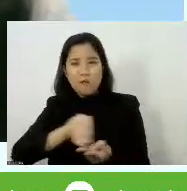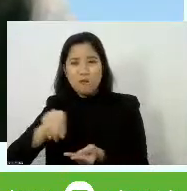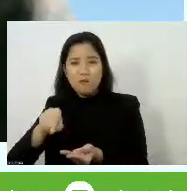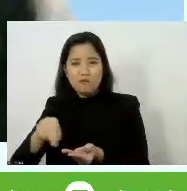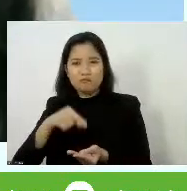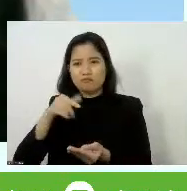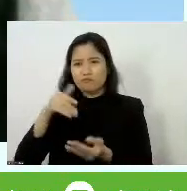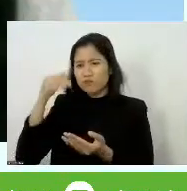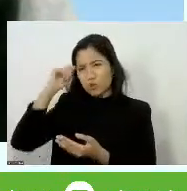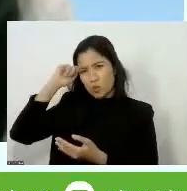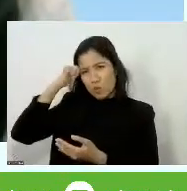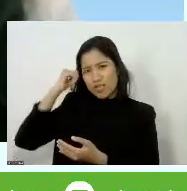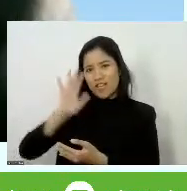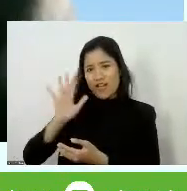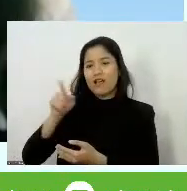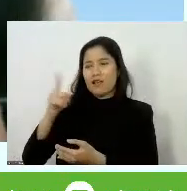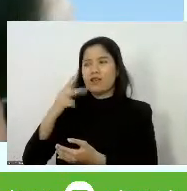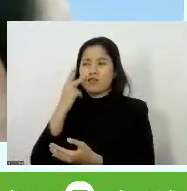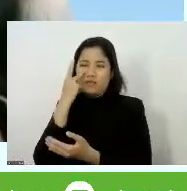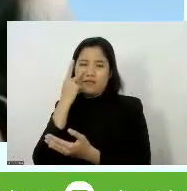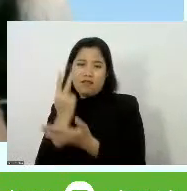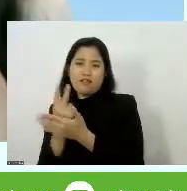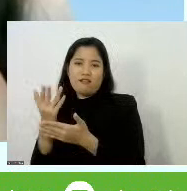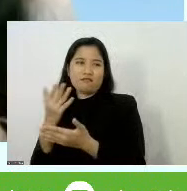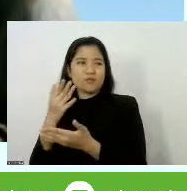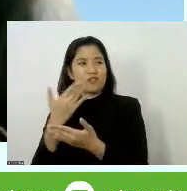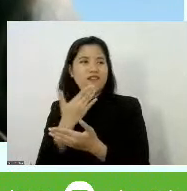Ternyata banyak